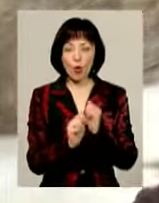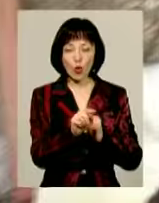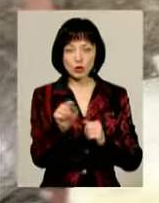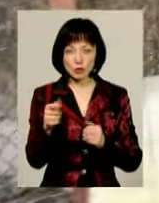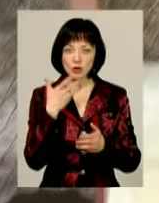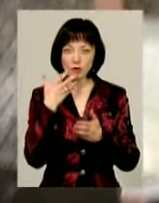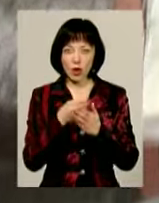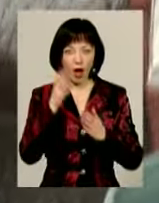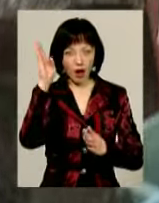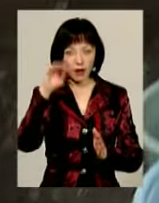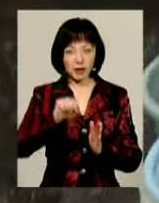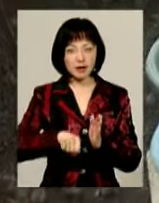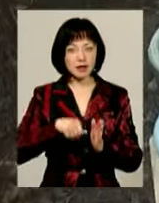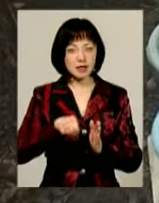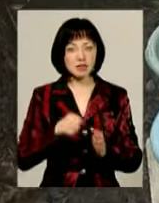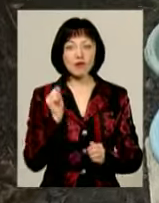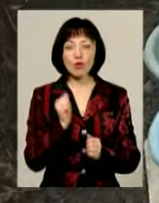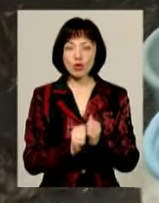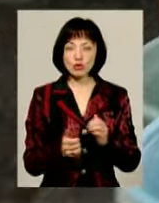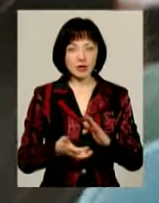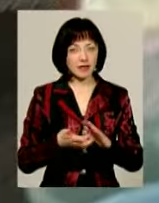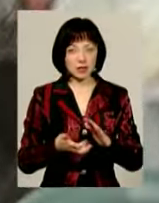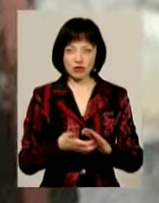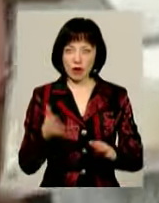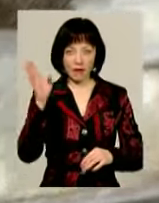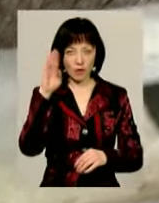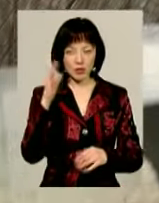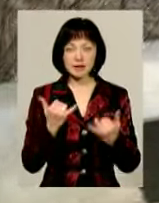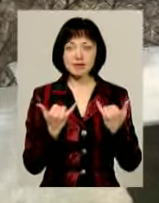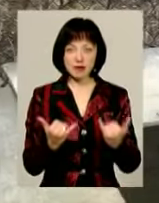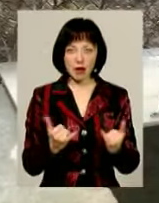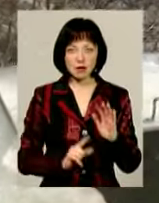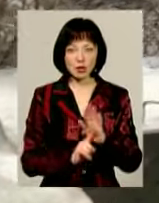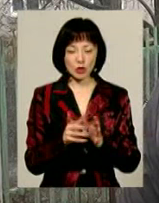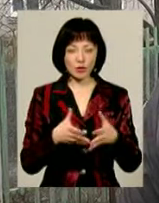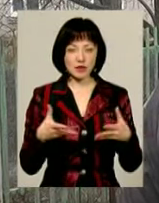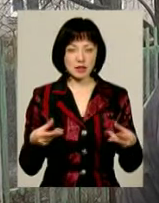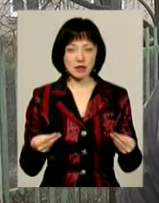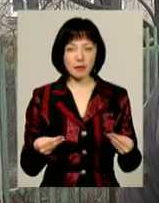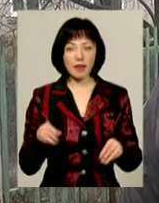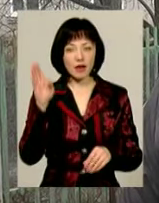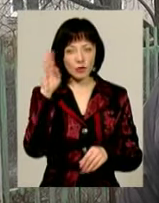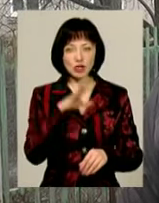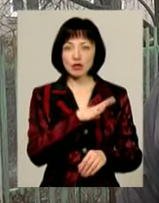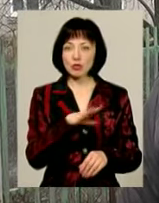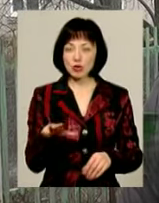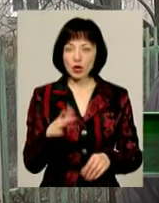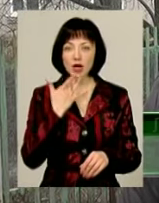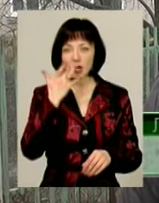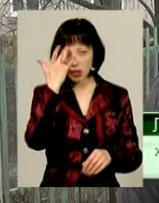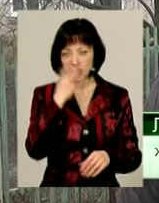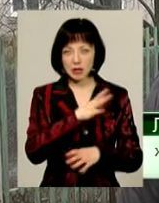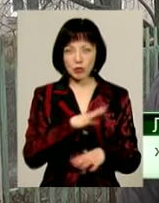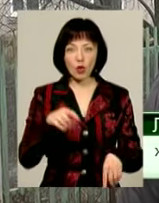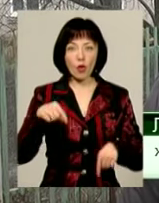кожному своя криниця. І майже у кожній не вистачає води. Навіть зараз, на початку весни. Водички не було. Не було все літо, не було